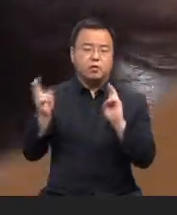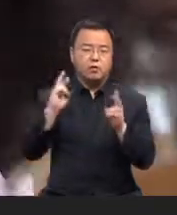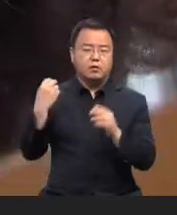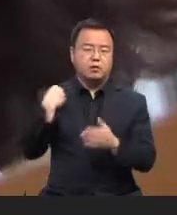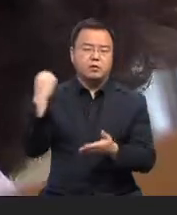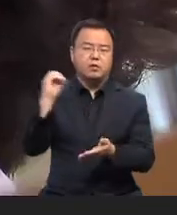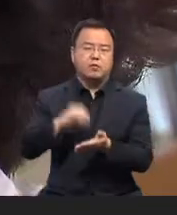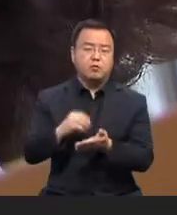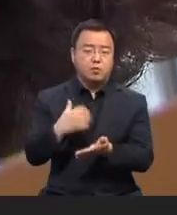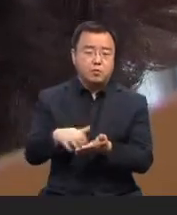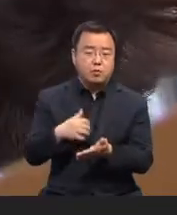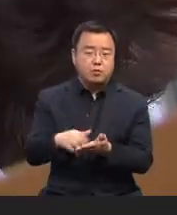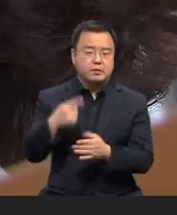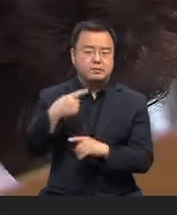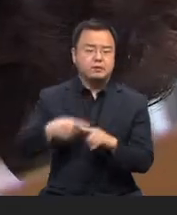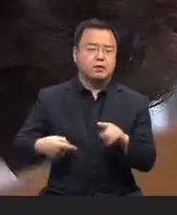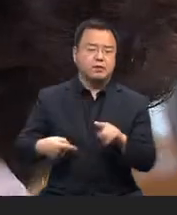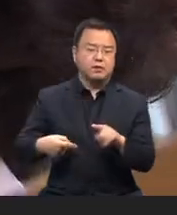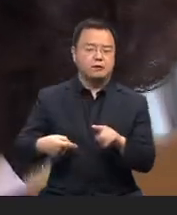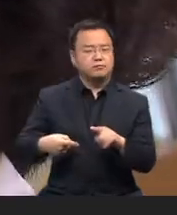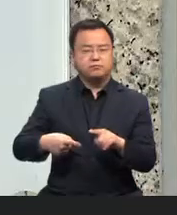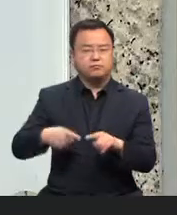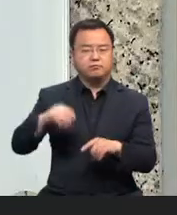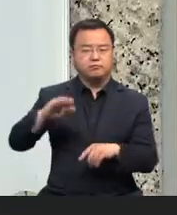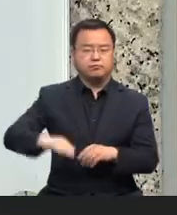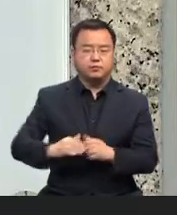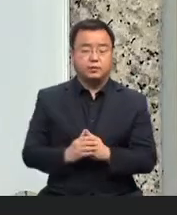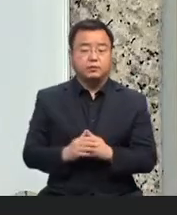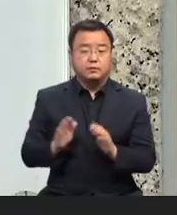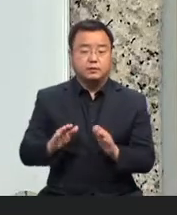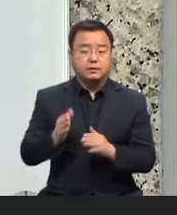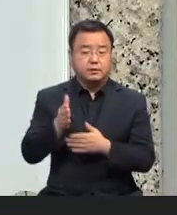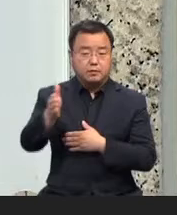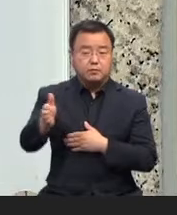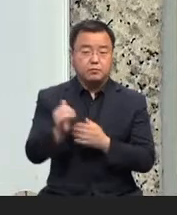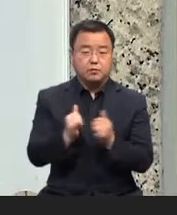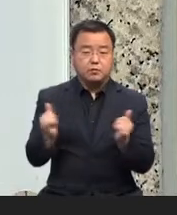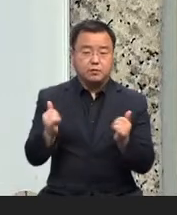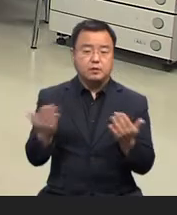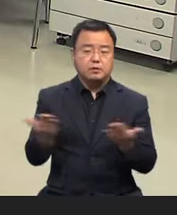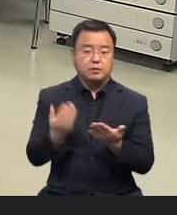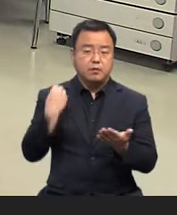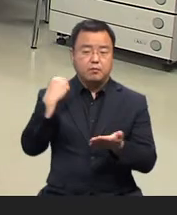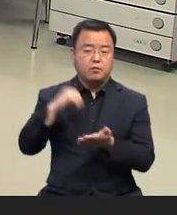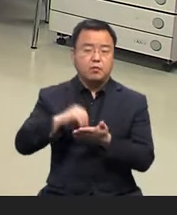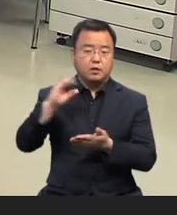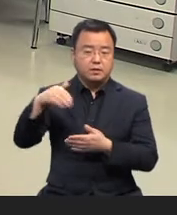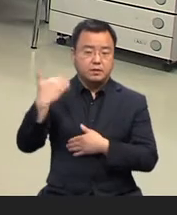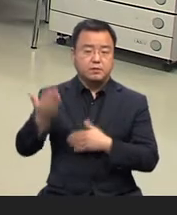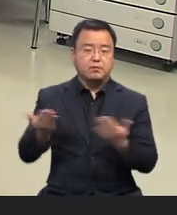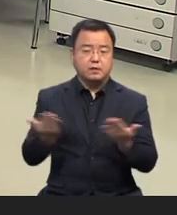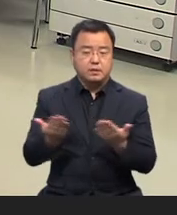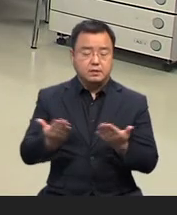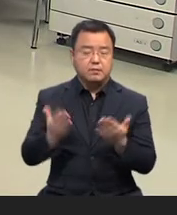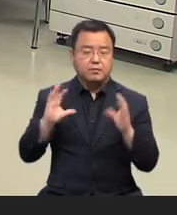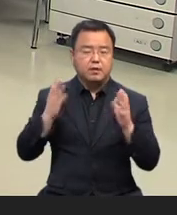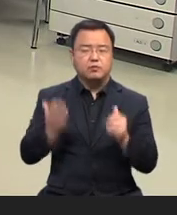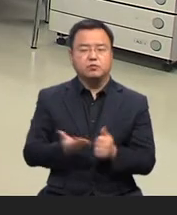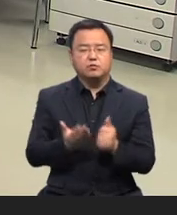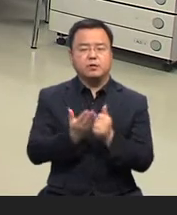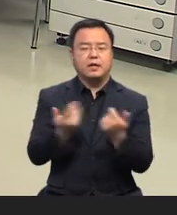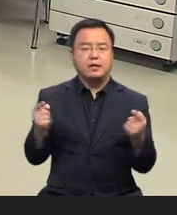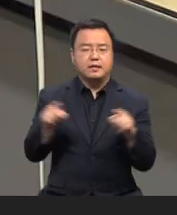비중은 절반에도 미치지 못합니다 전문가들은 복직한 이후에도 일과 육아를 함께 할 수 있도록